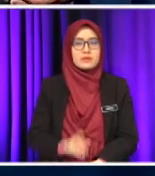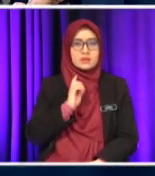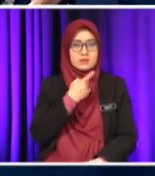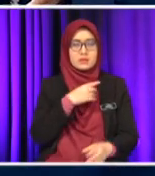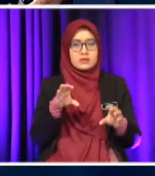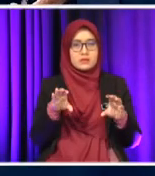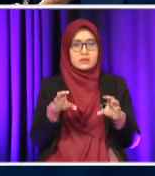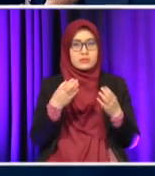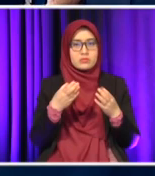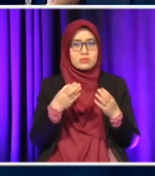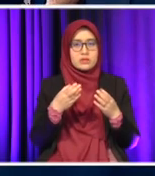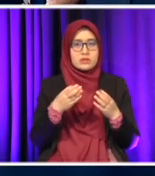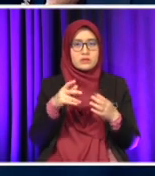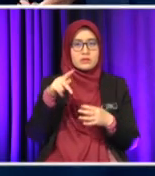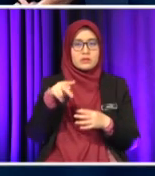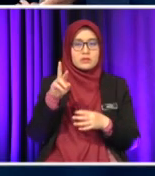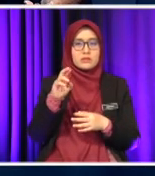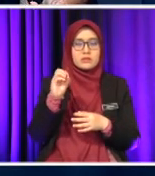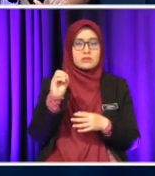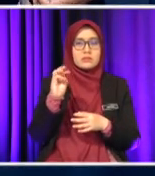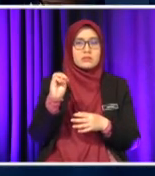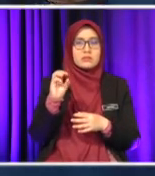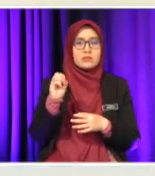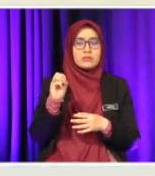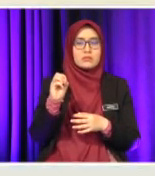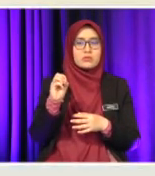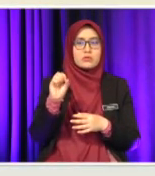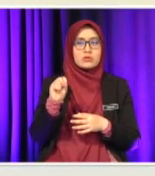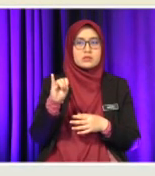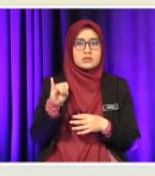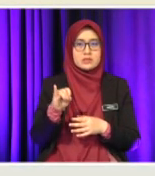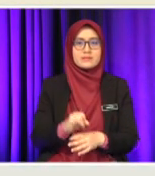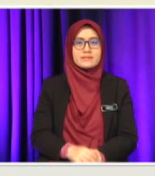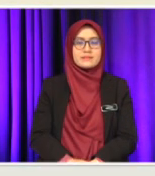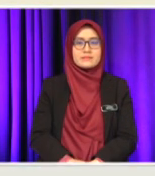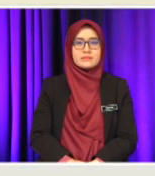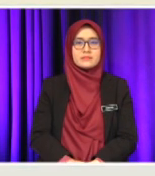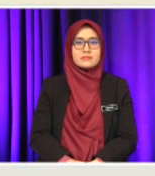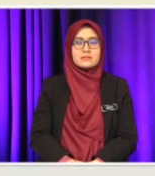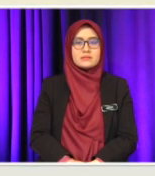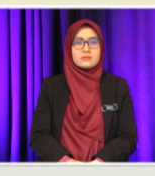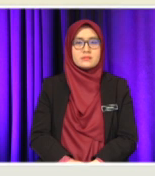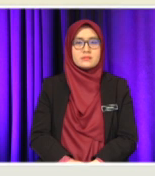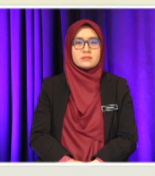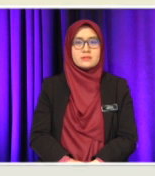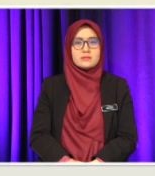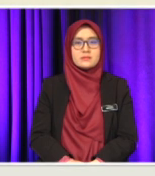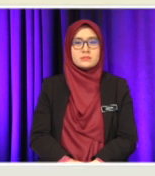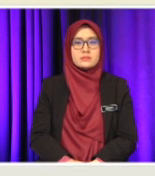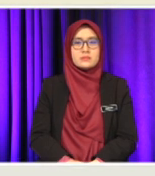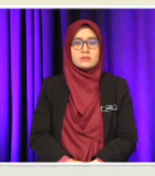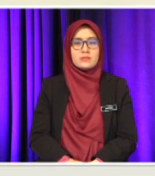setarakan strategi peniagaan yang penting sekarang ini kita tengok merupakan saluran komunikasi